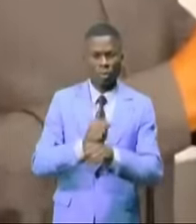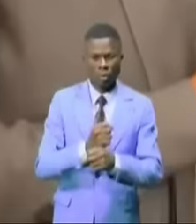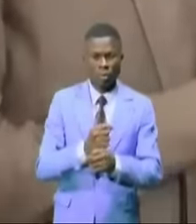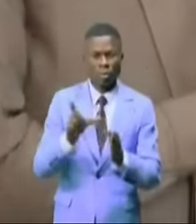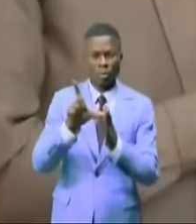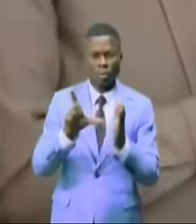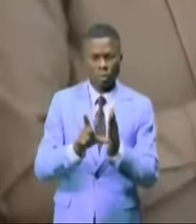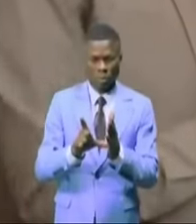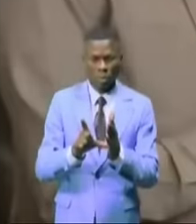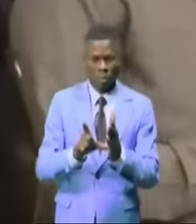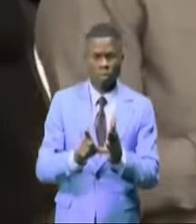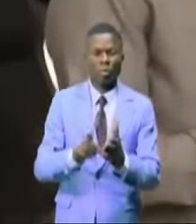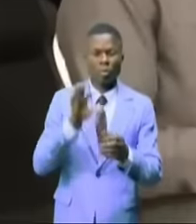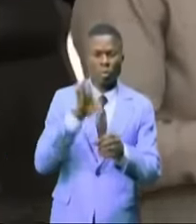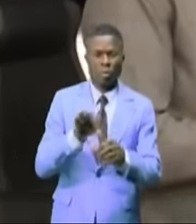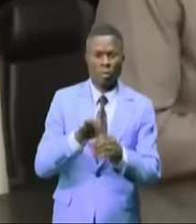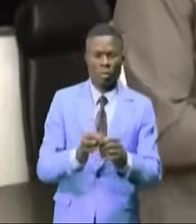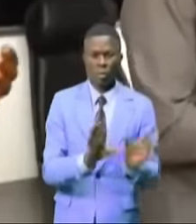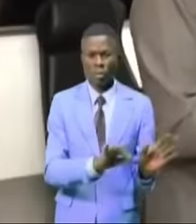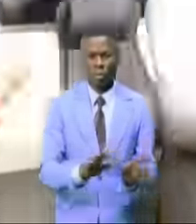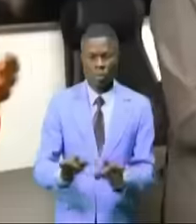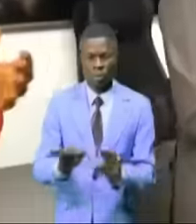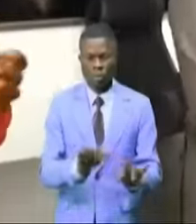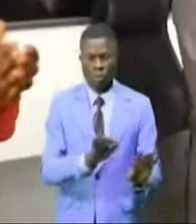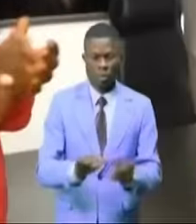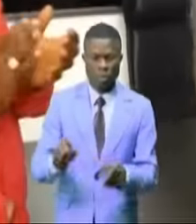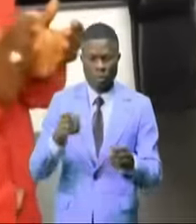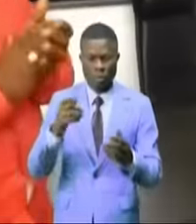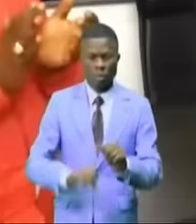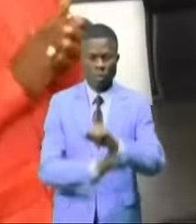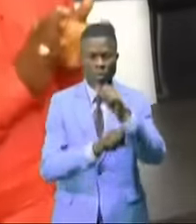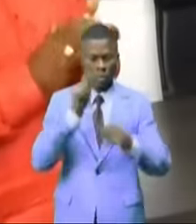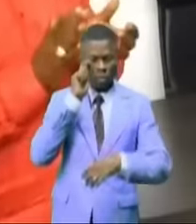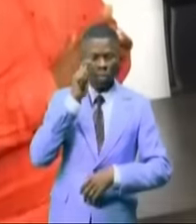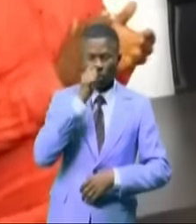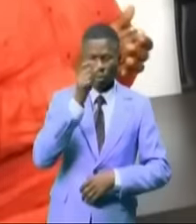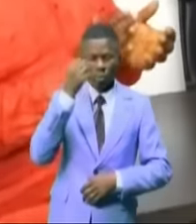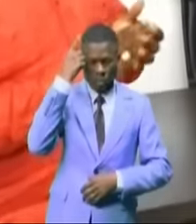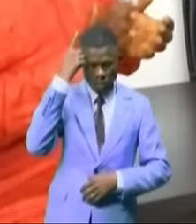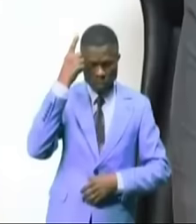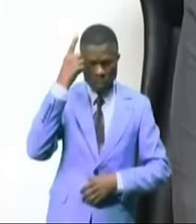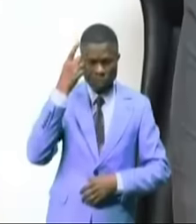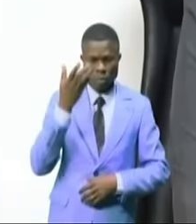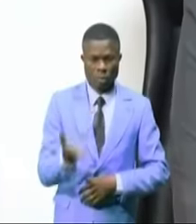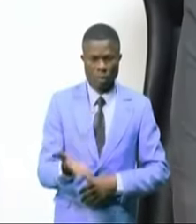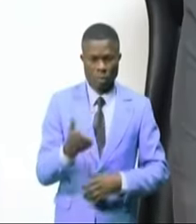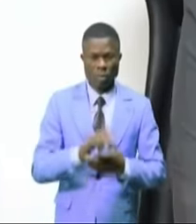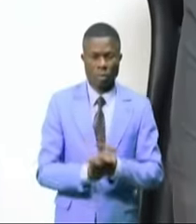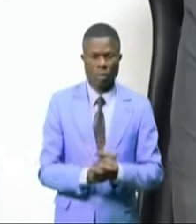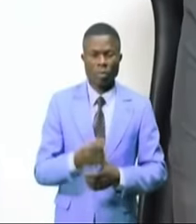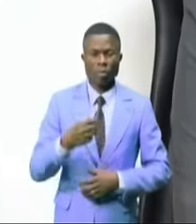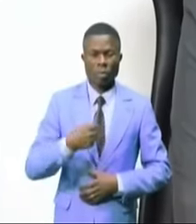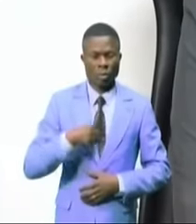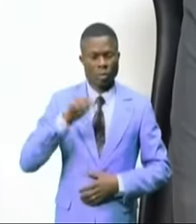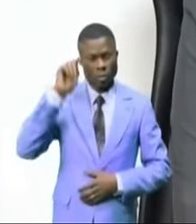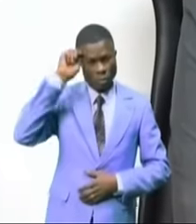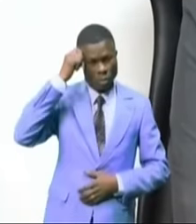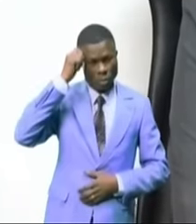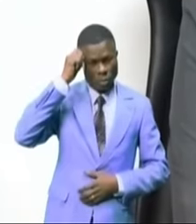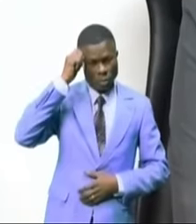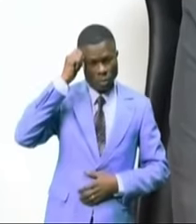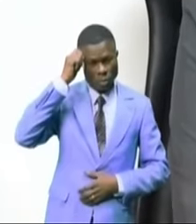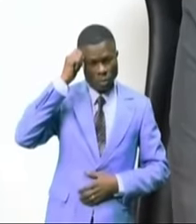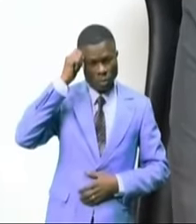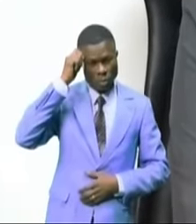en système d'écriture tactile à point saillant à l'usage des personnes aveugles ou très malvoyantes. Je me souviens qu'il y